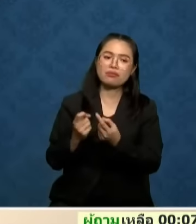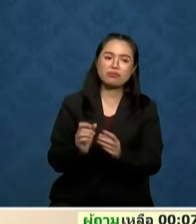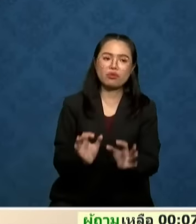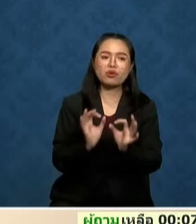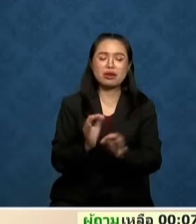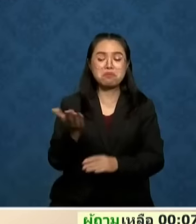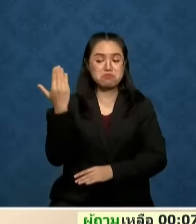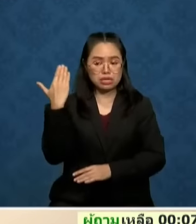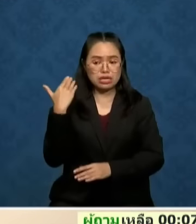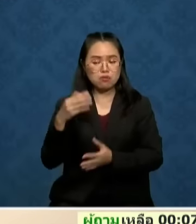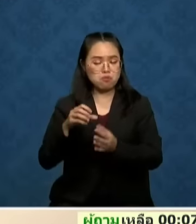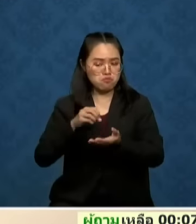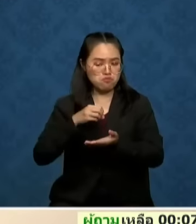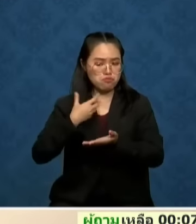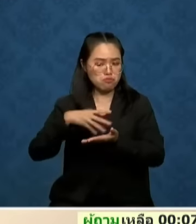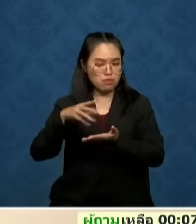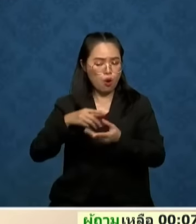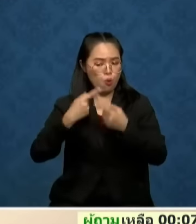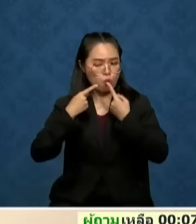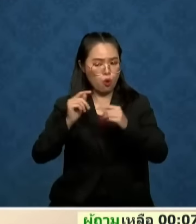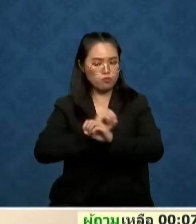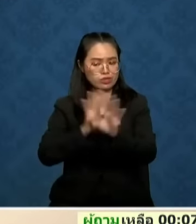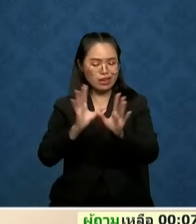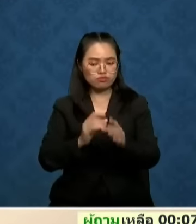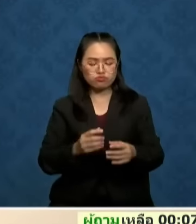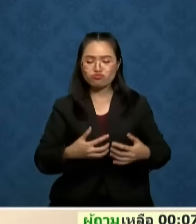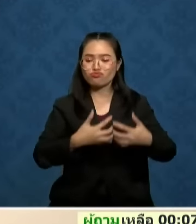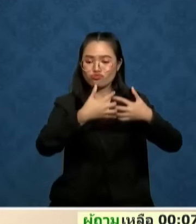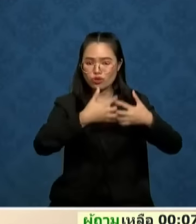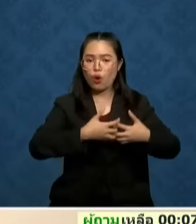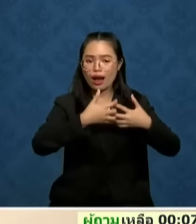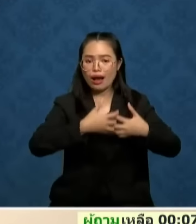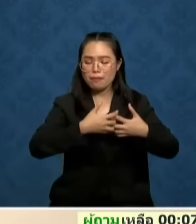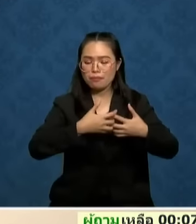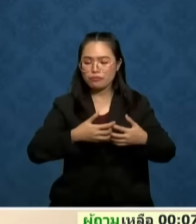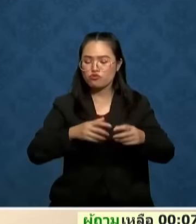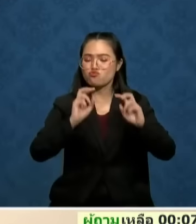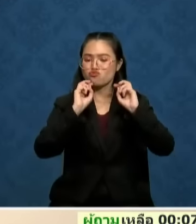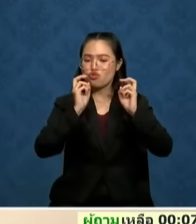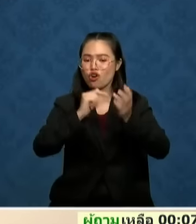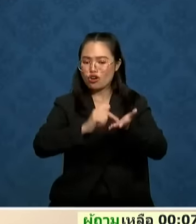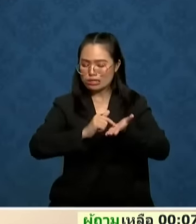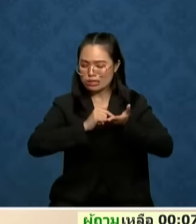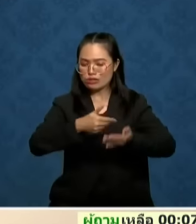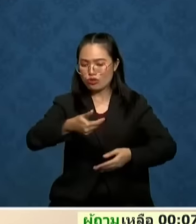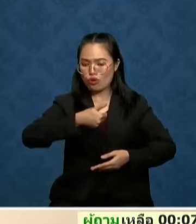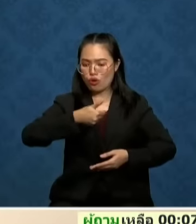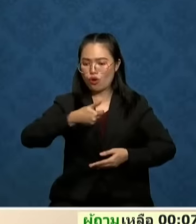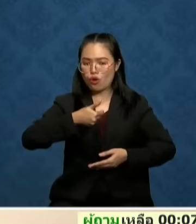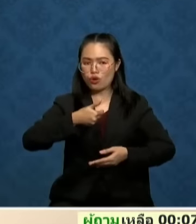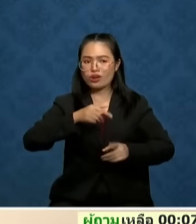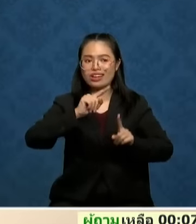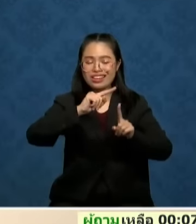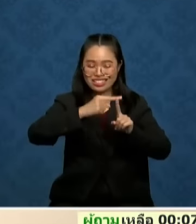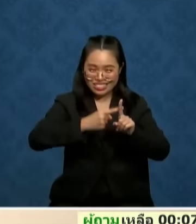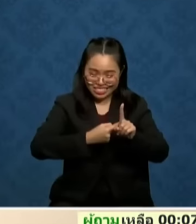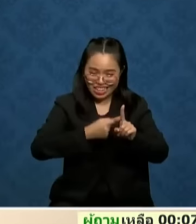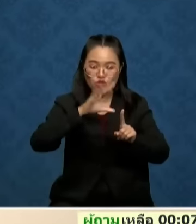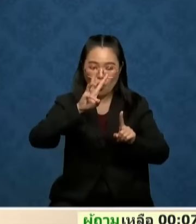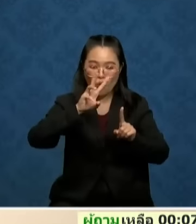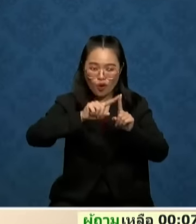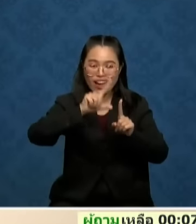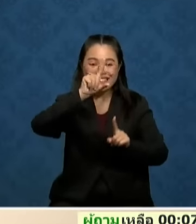ที่ฉันพูดชัดเจนว่าทางกรมโรงงานอุตสาหกรรมได้นำเรื่องการของงบกลางมาถึงโต๊ะดิฉันแล้วเมื่อวันที่25มิถุนายนแต่สิ่